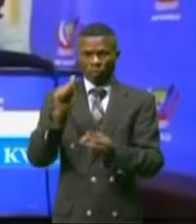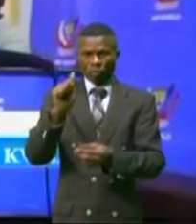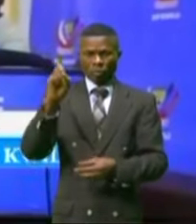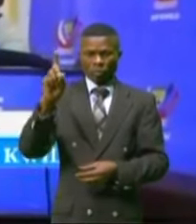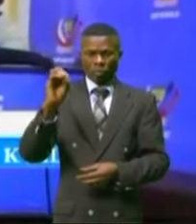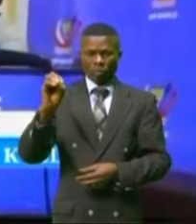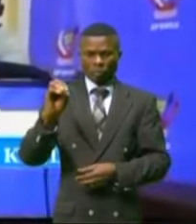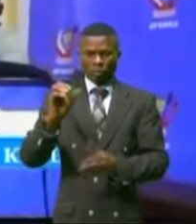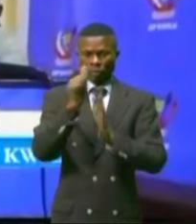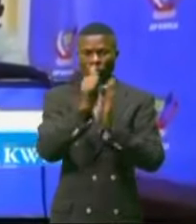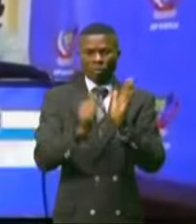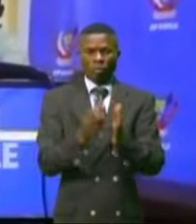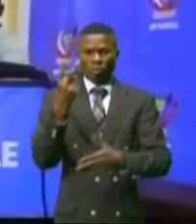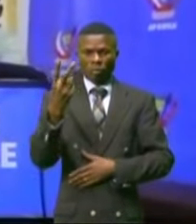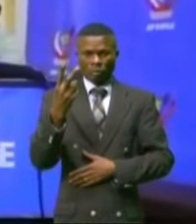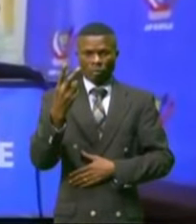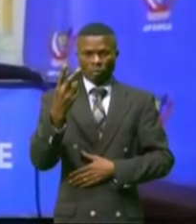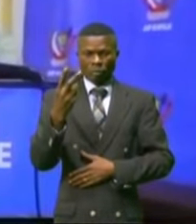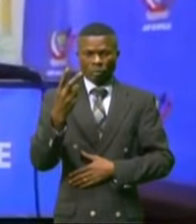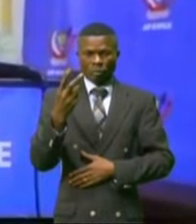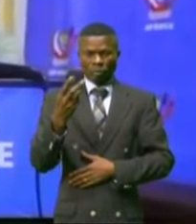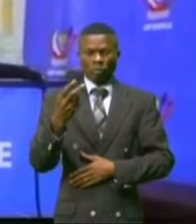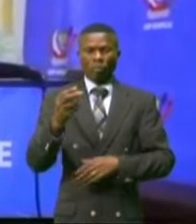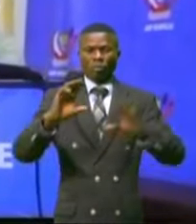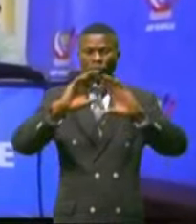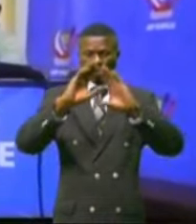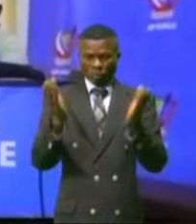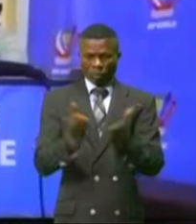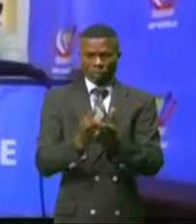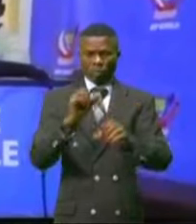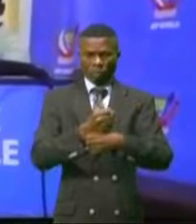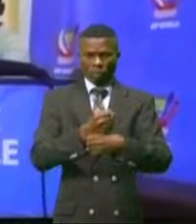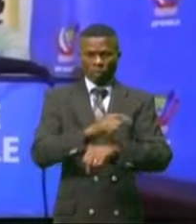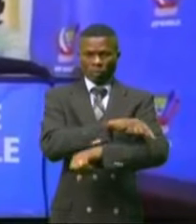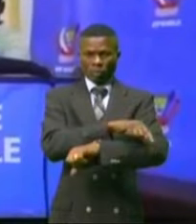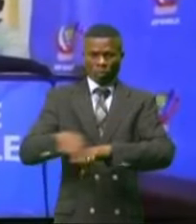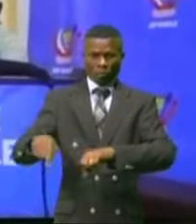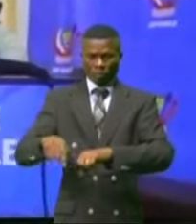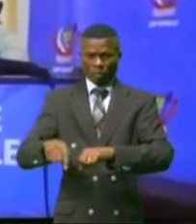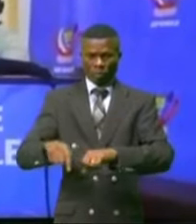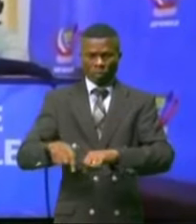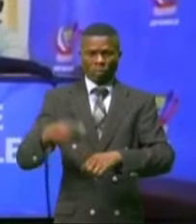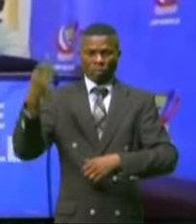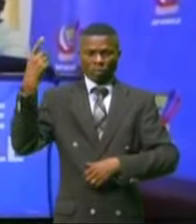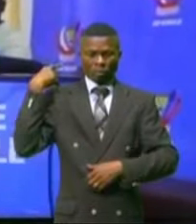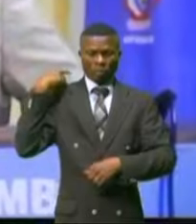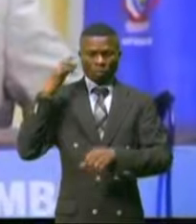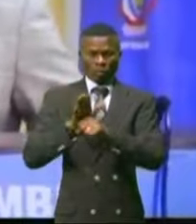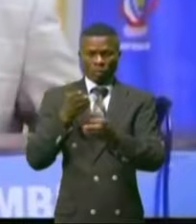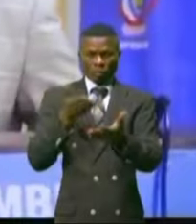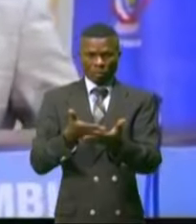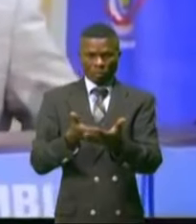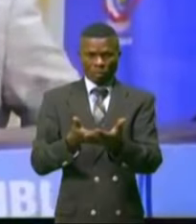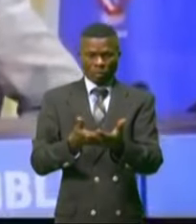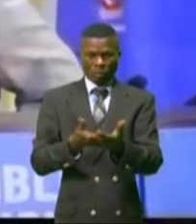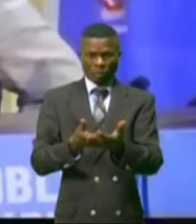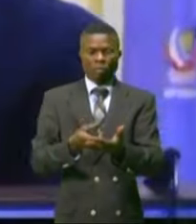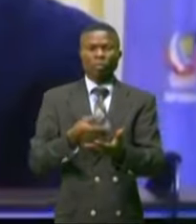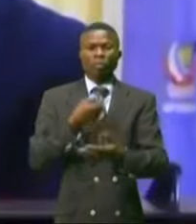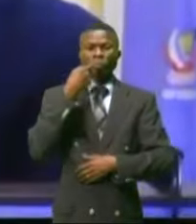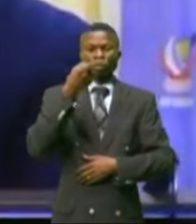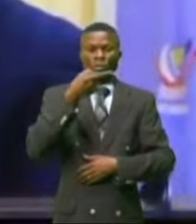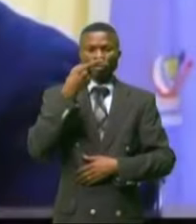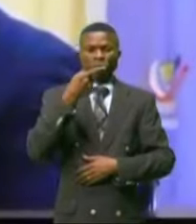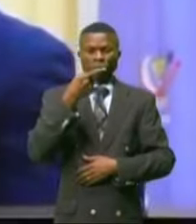2. Chaque commission constitue son bureau composé des honorables députés. Après intervention des